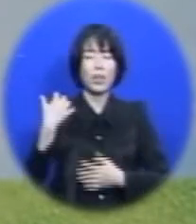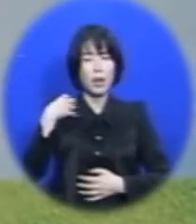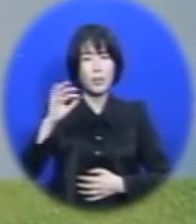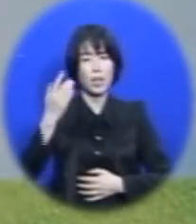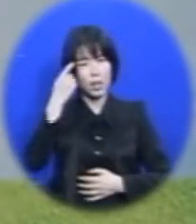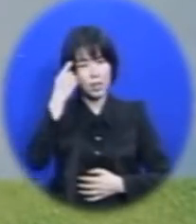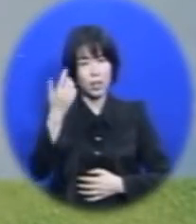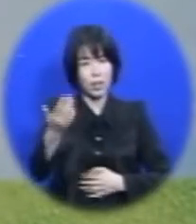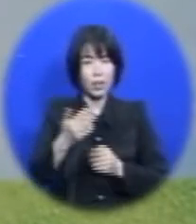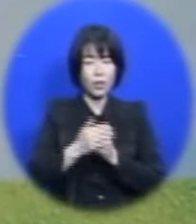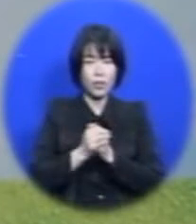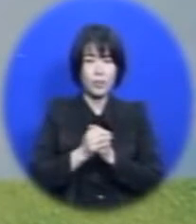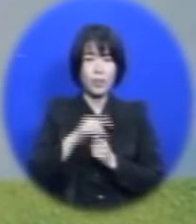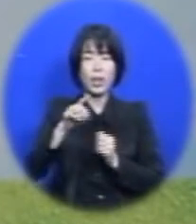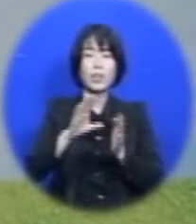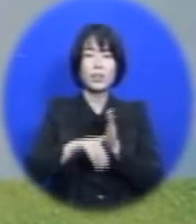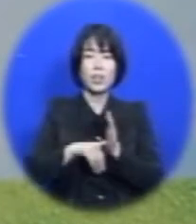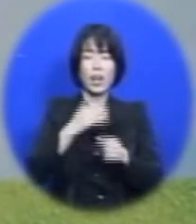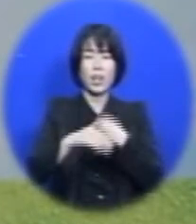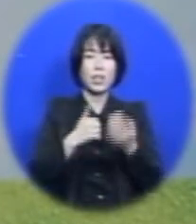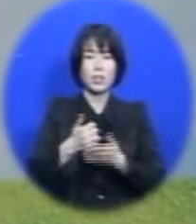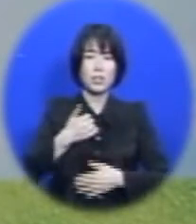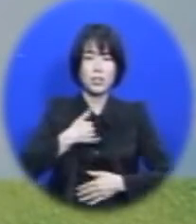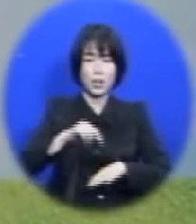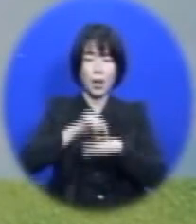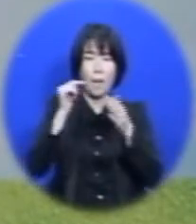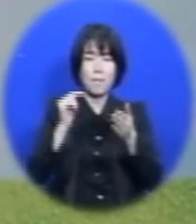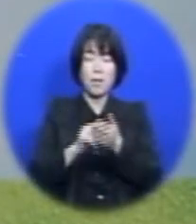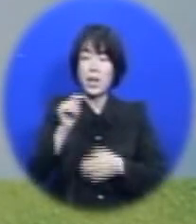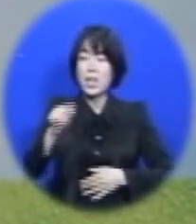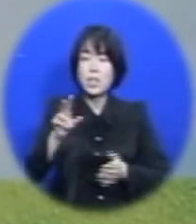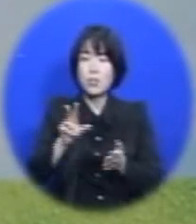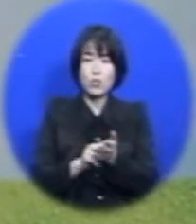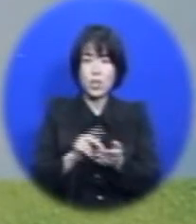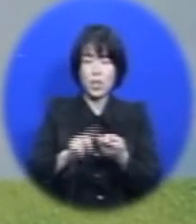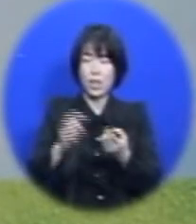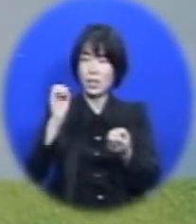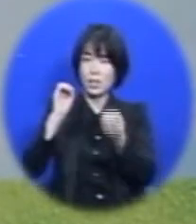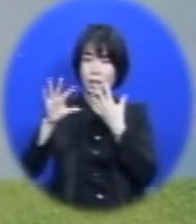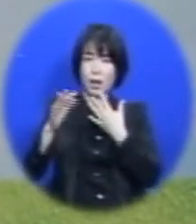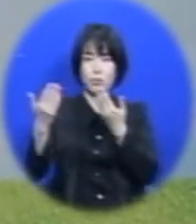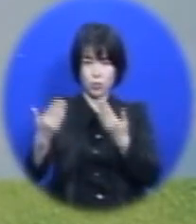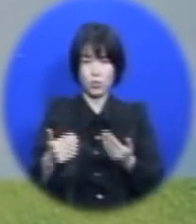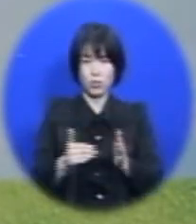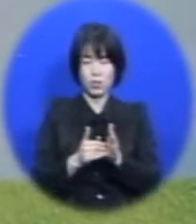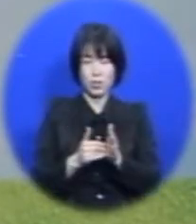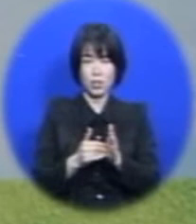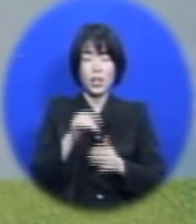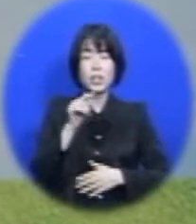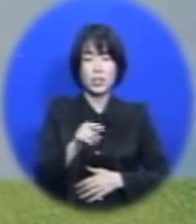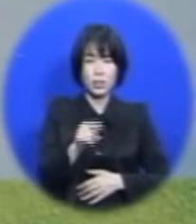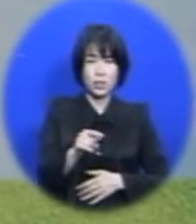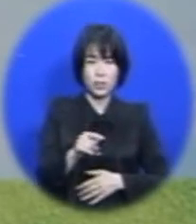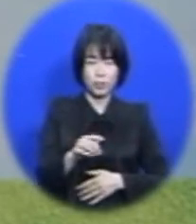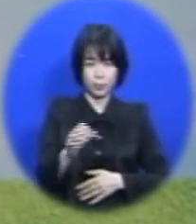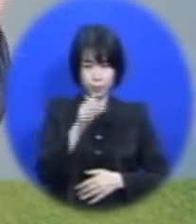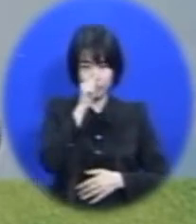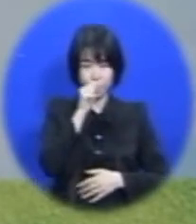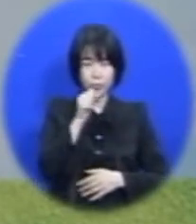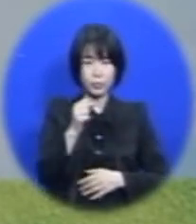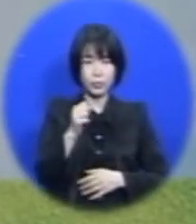감당합니까? 그때 하나님께서 제 마음에 이 문제에 대한 답을 주셨어요. 그것은